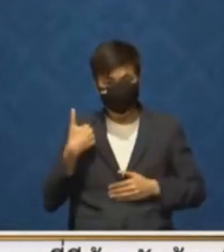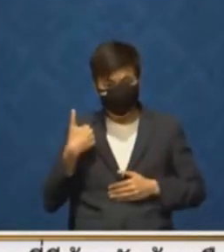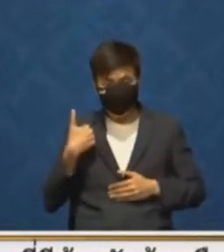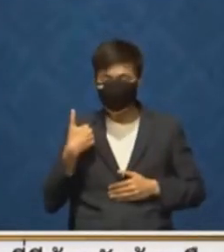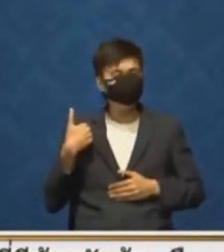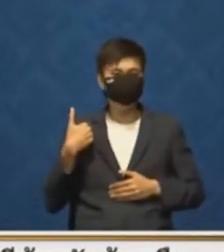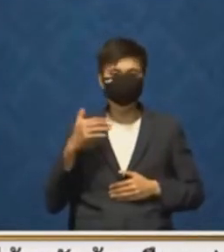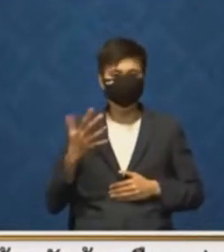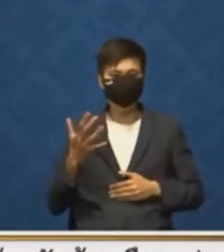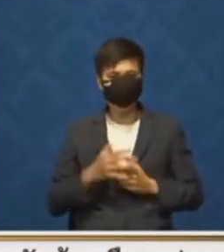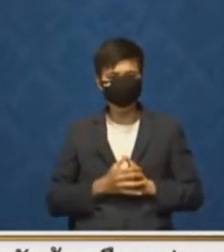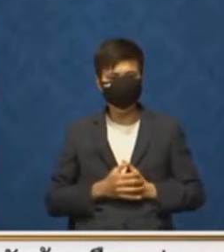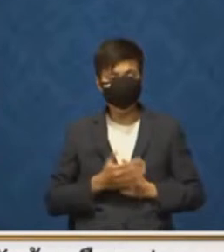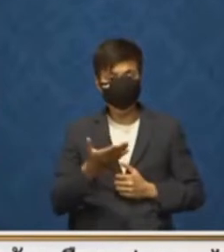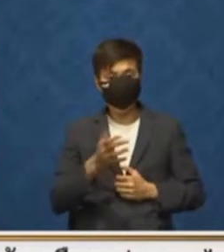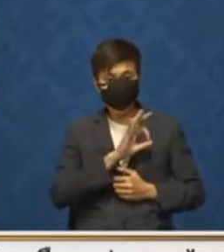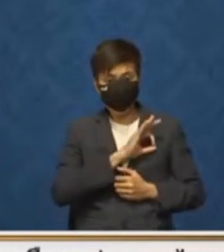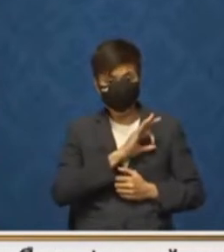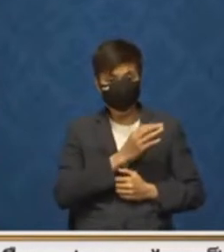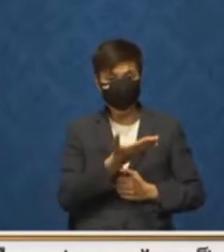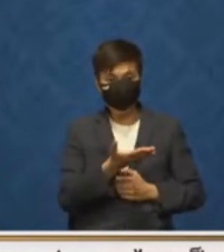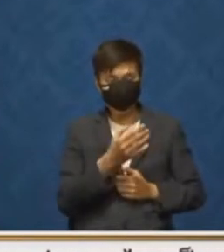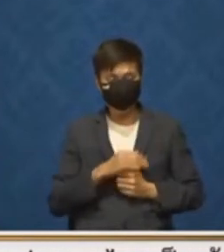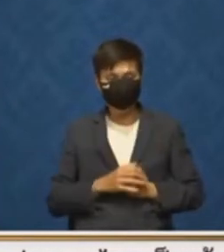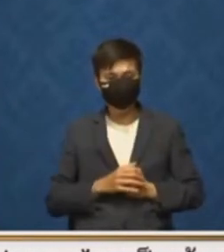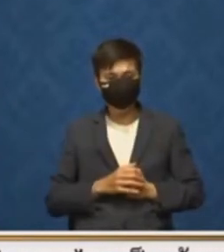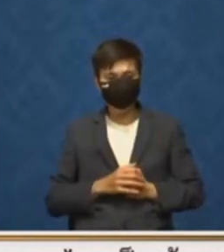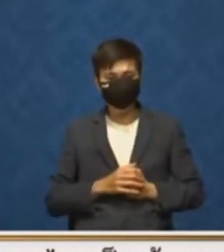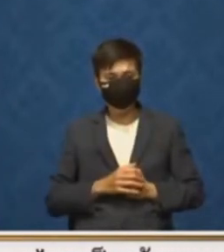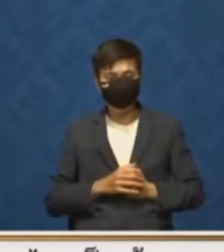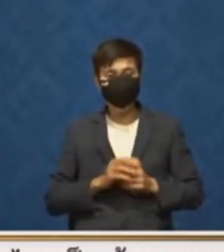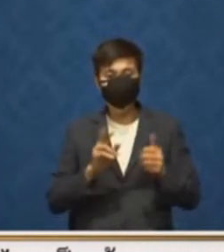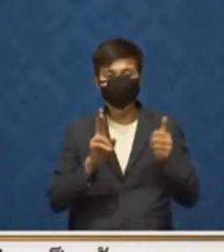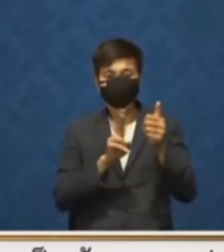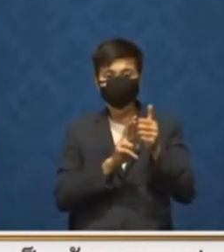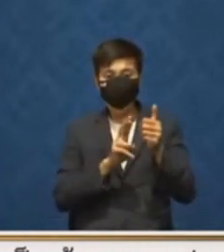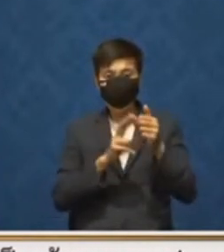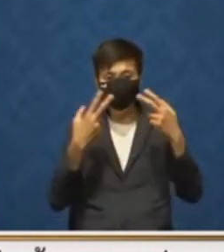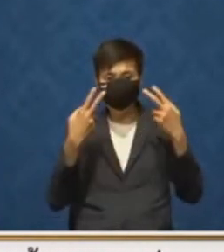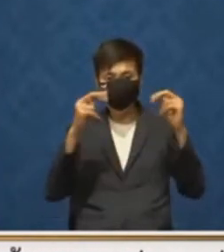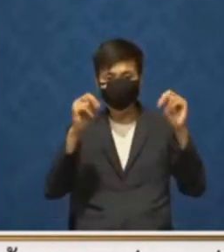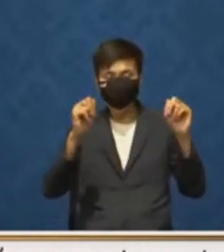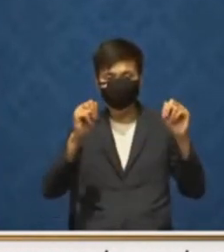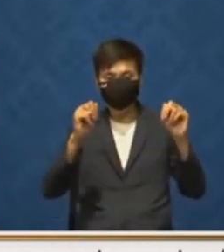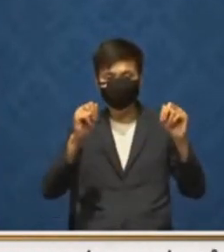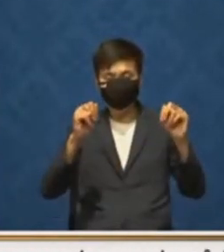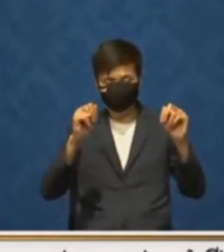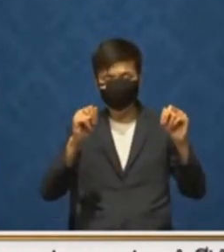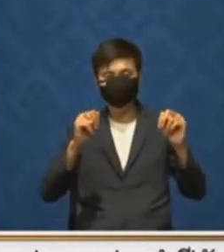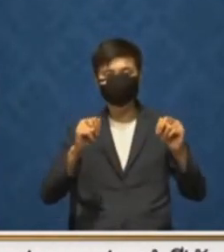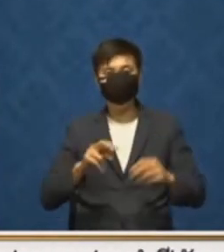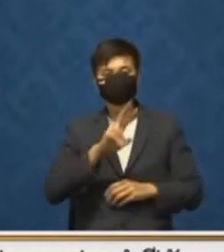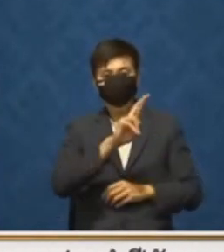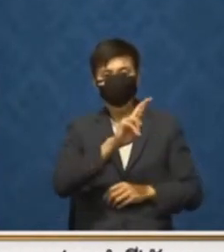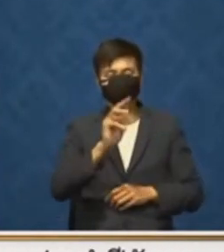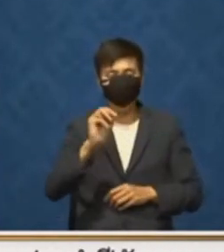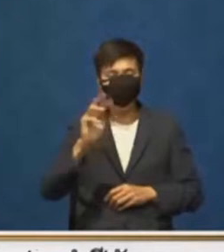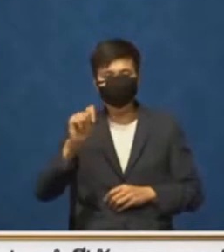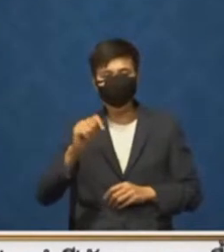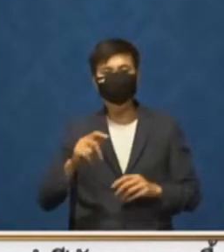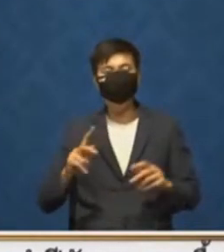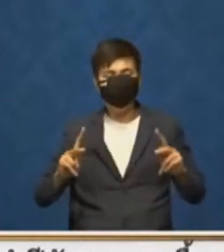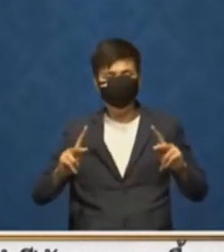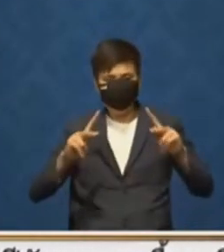ท่านสมาชิกครับก็เหลือท่านรองนายกFreelanceทีว่าการกระทรวงพาณิชย์นะครับที่ขอชี้